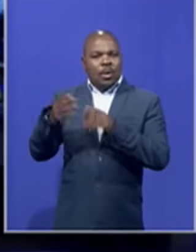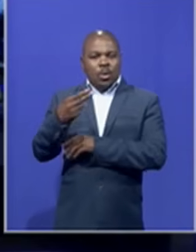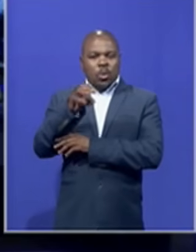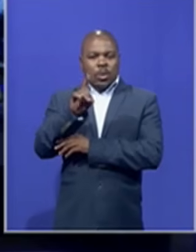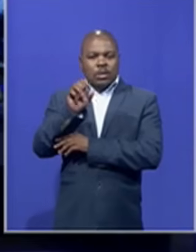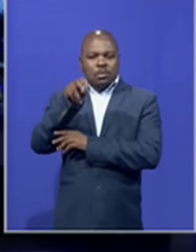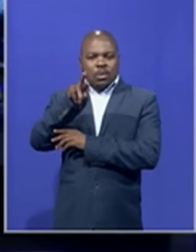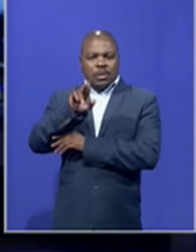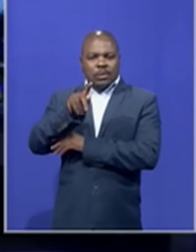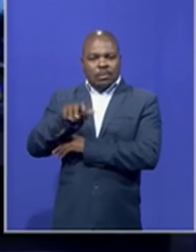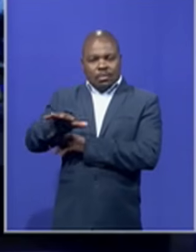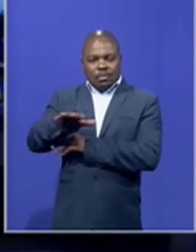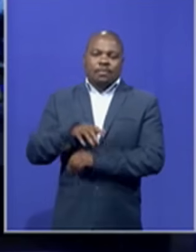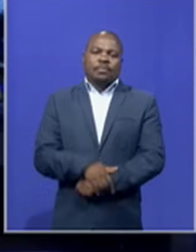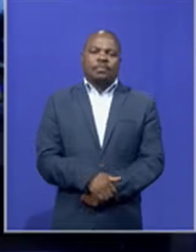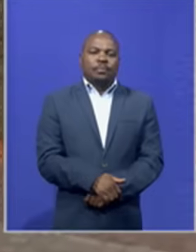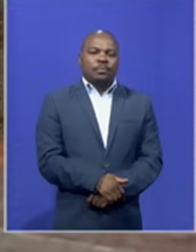Hoedspruit.